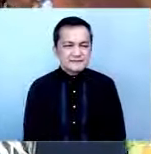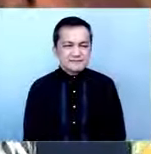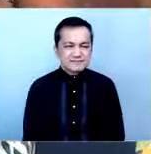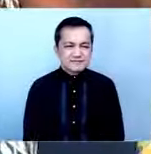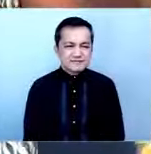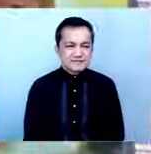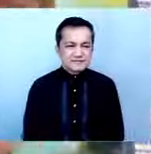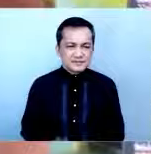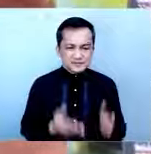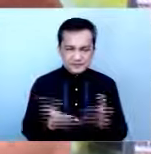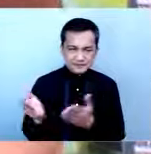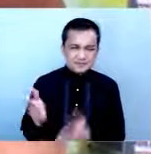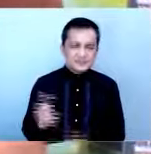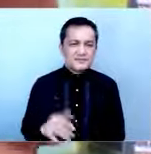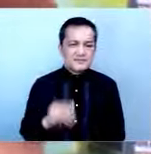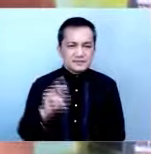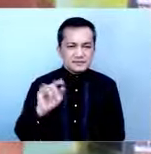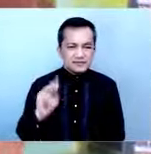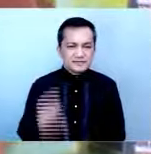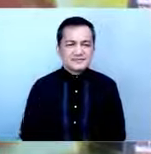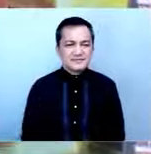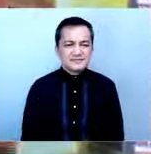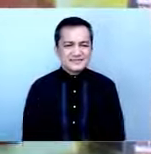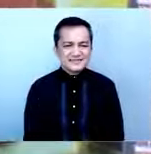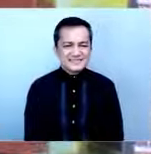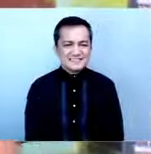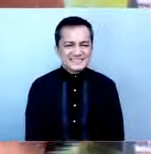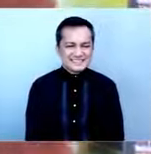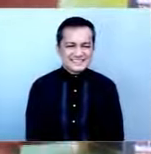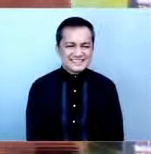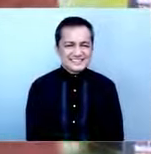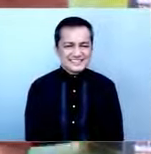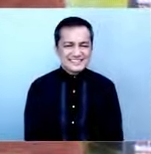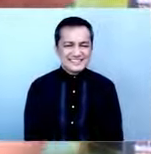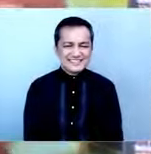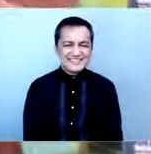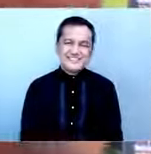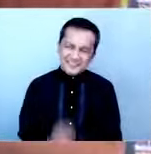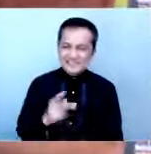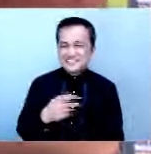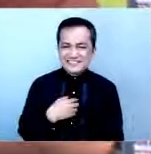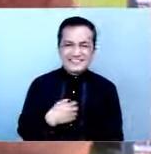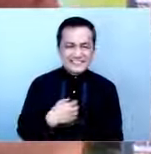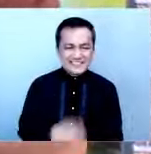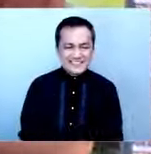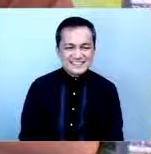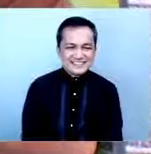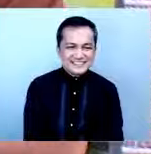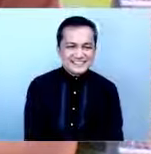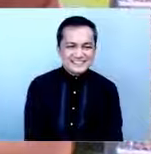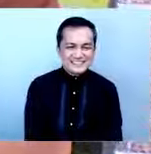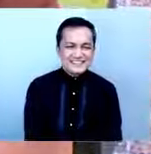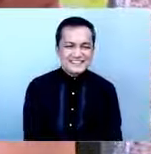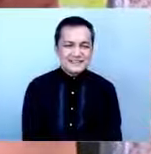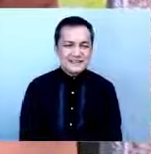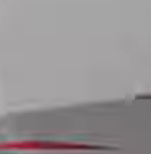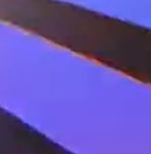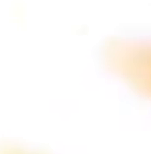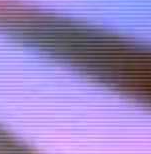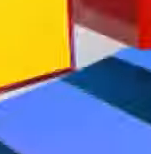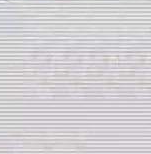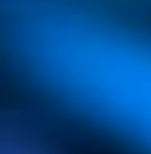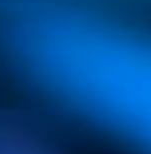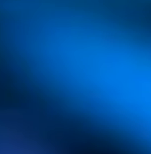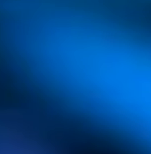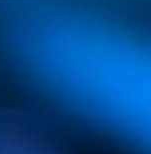na, Justin. Okay. Why not? Okay. Bilis ka, usap. Sige, gawin ko lang. Ito na. Ay, ito, isa pang perfect for all occasions,